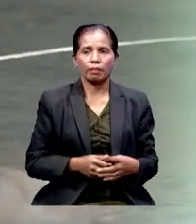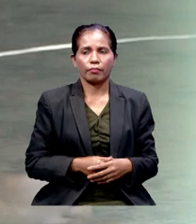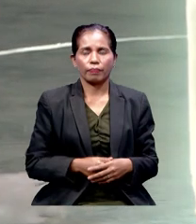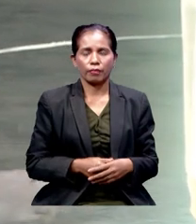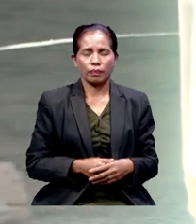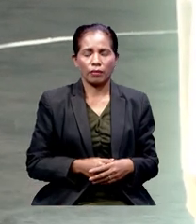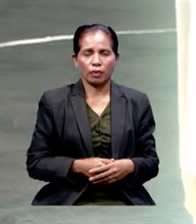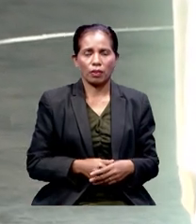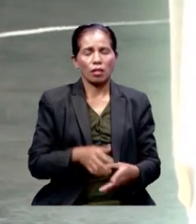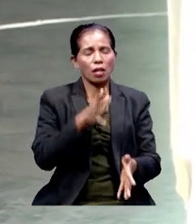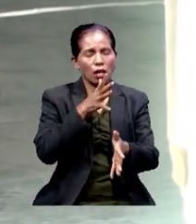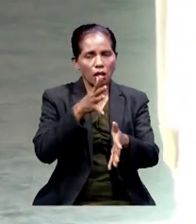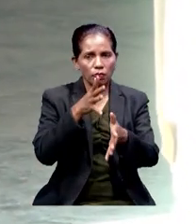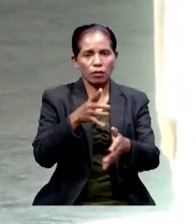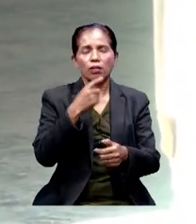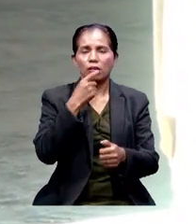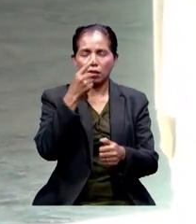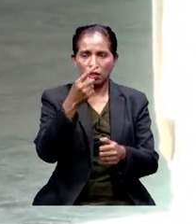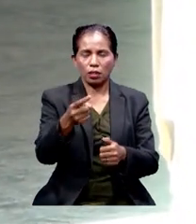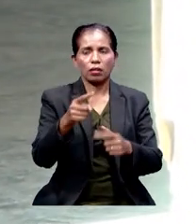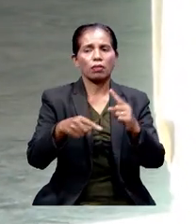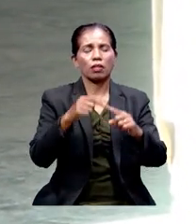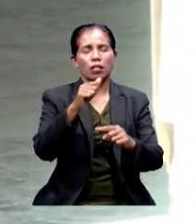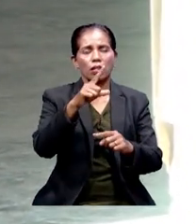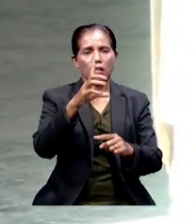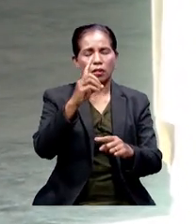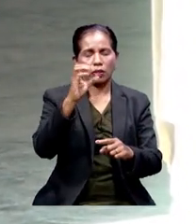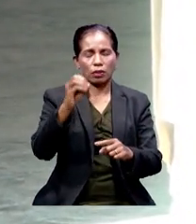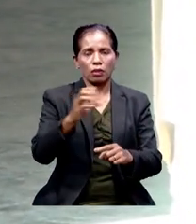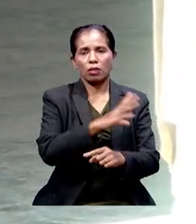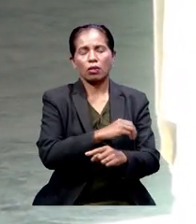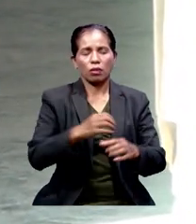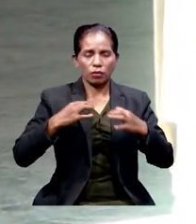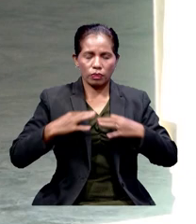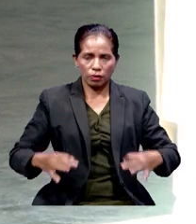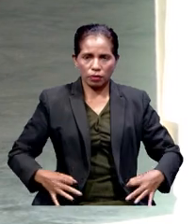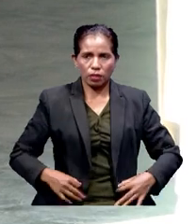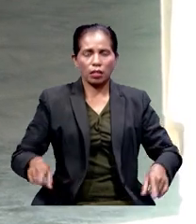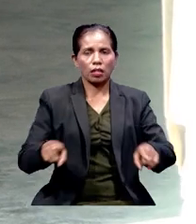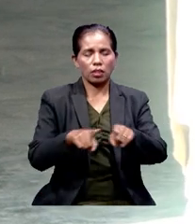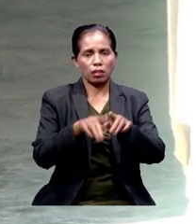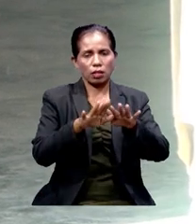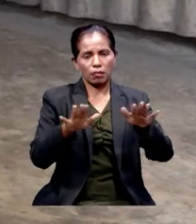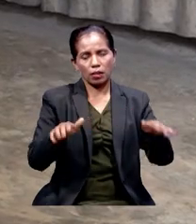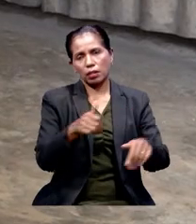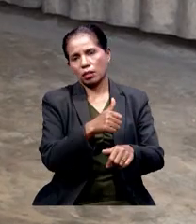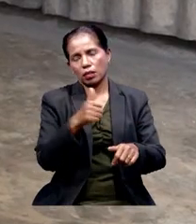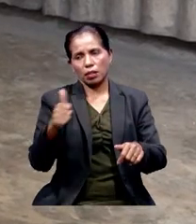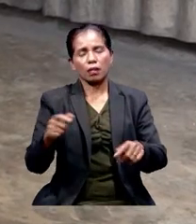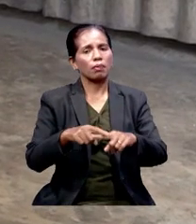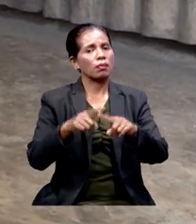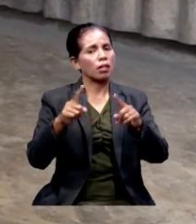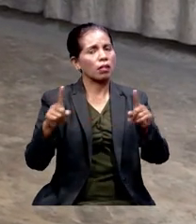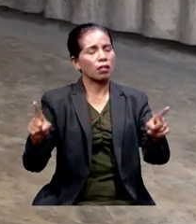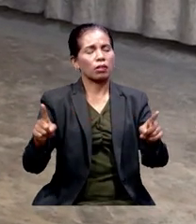Avô Palmira Benevides Actuir, banheira Aldo Moris Mai, com condição físico, hanesa com labarik sira seluk. Mai be liu